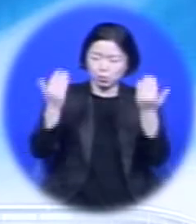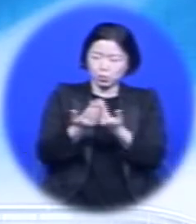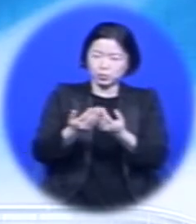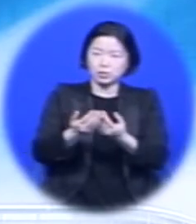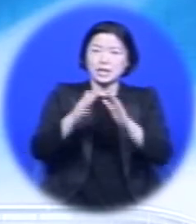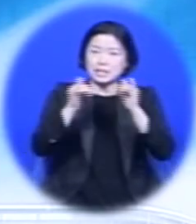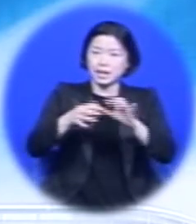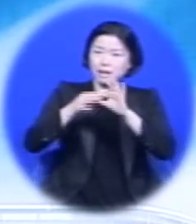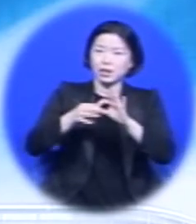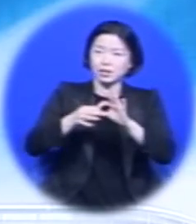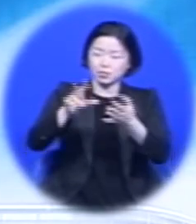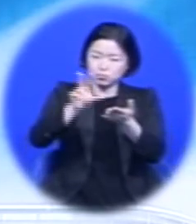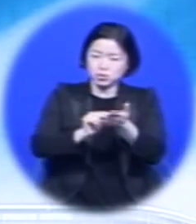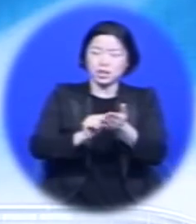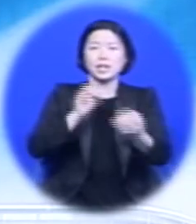인간관계의 답입니다.